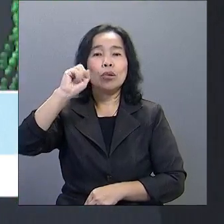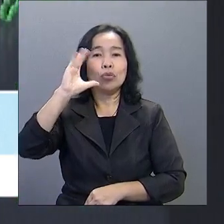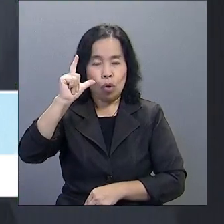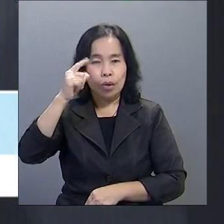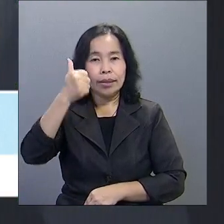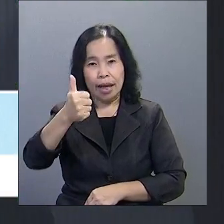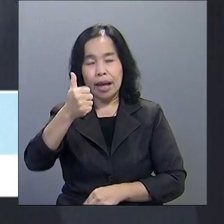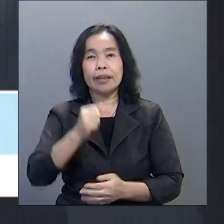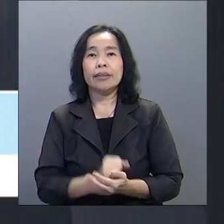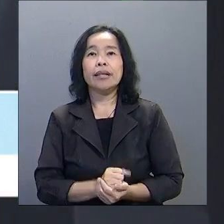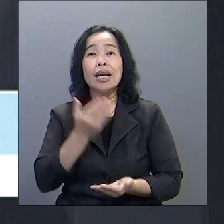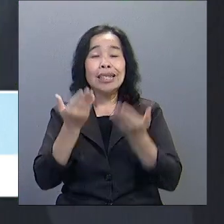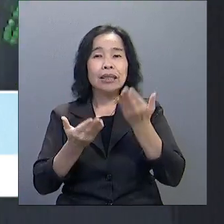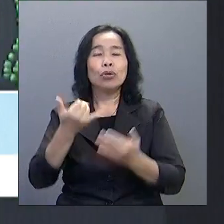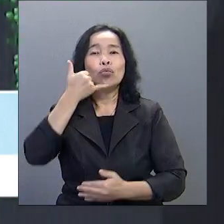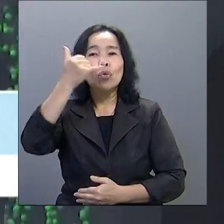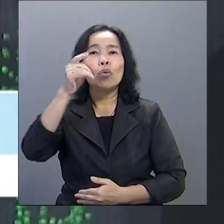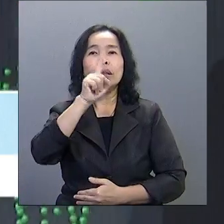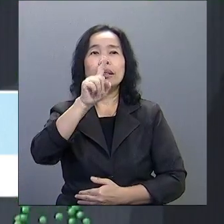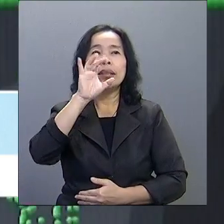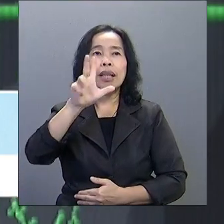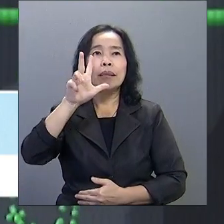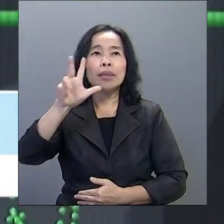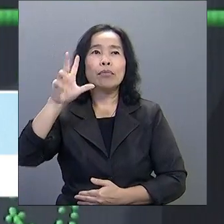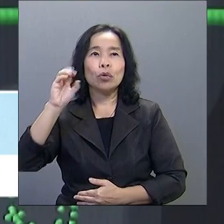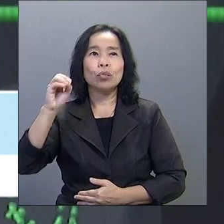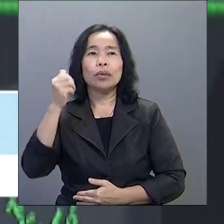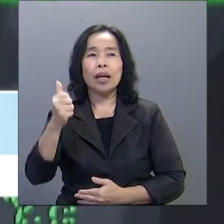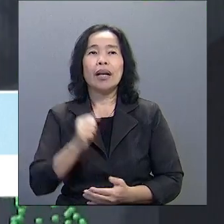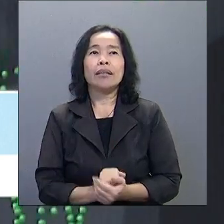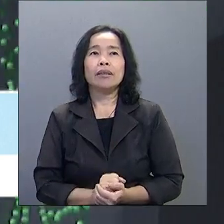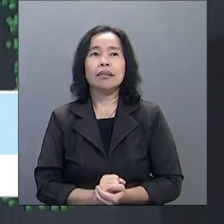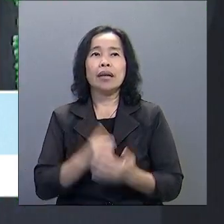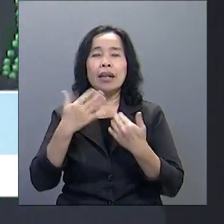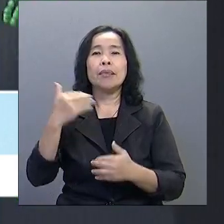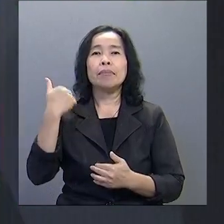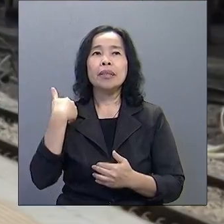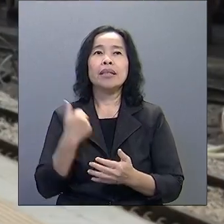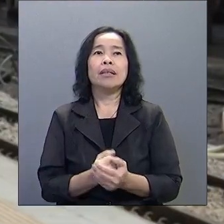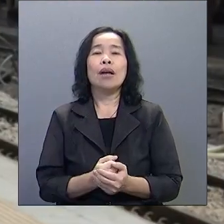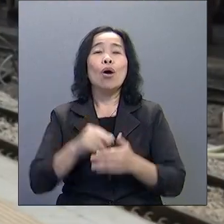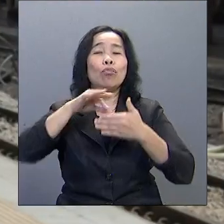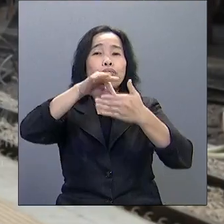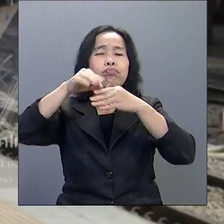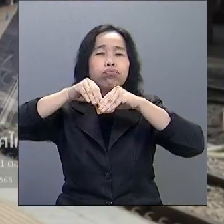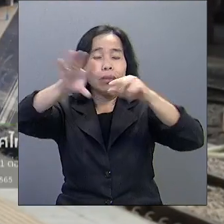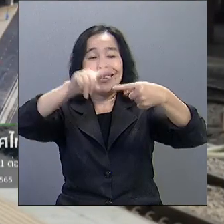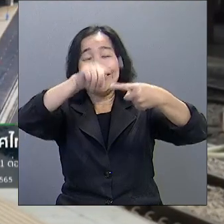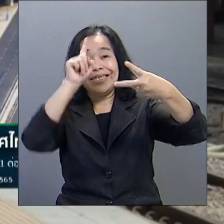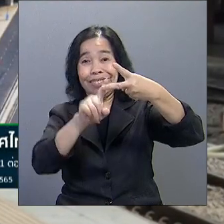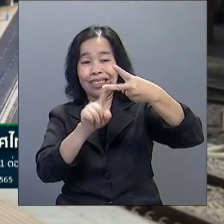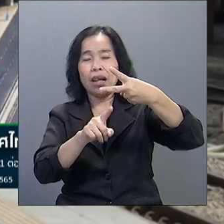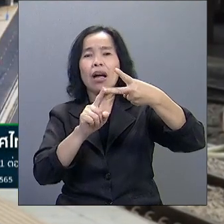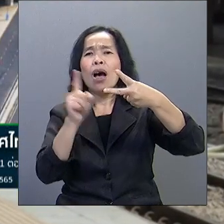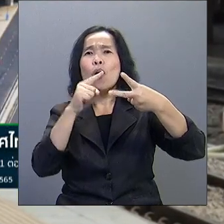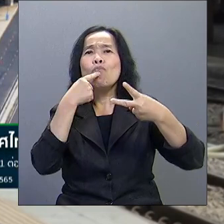www.nsso.go.thหรือโทรที่สายด่วน 1330นะคะอีกหนึ่งเรื่องแชร์กันในสื่อสังคมออนไลน์ค่ะใจความ